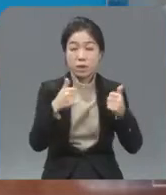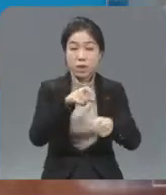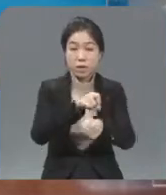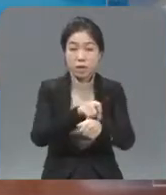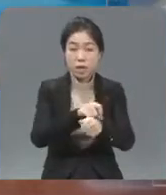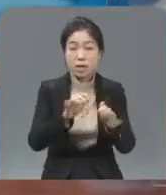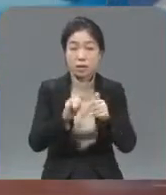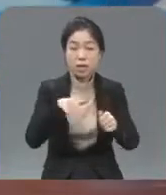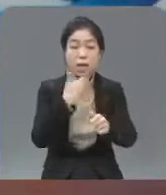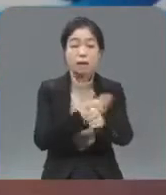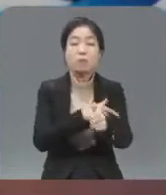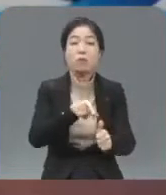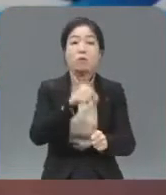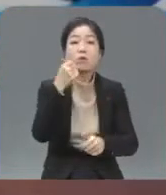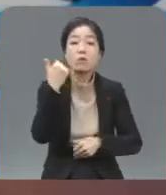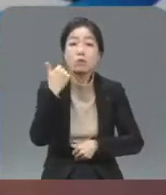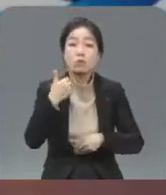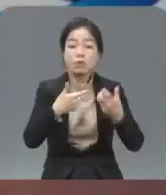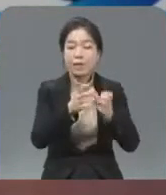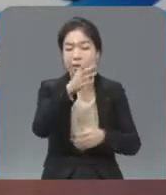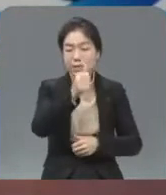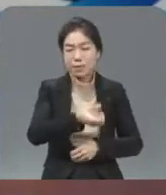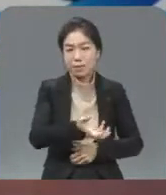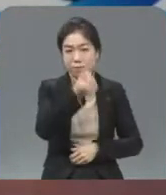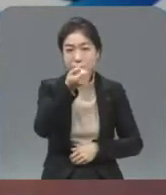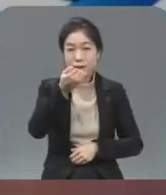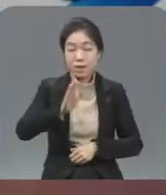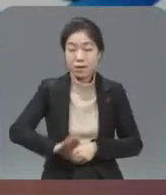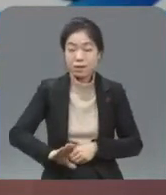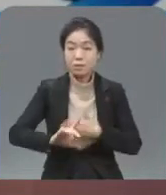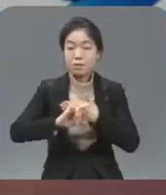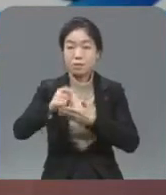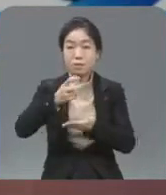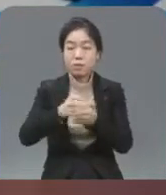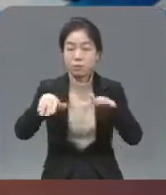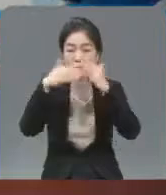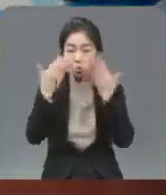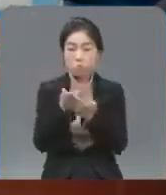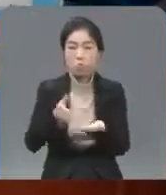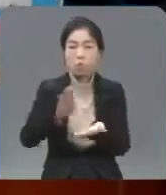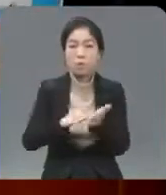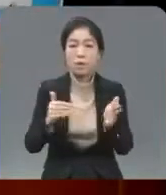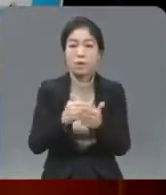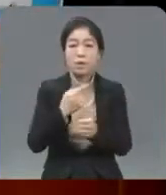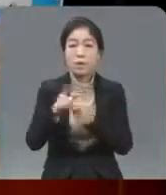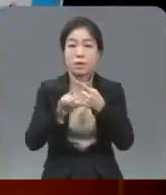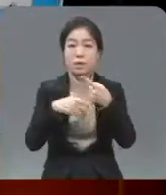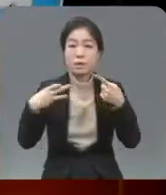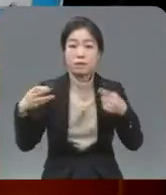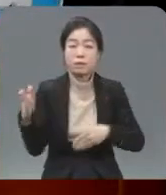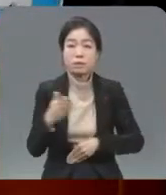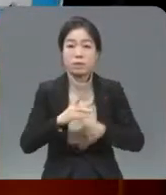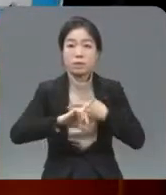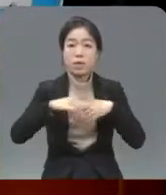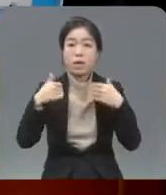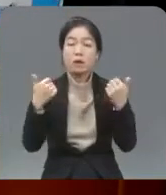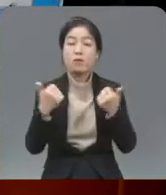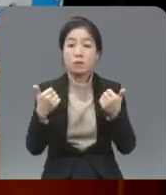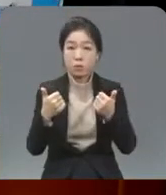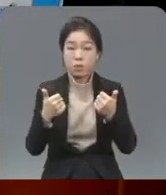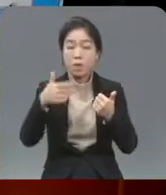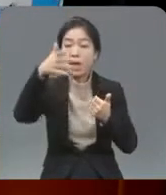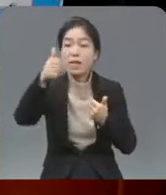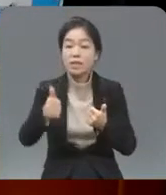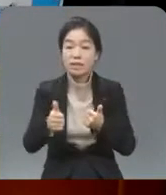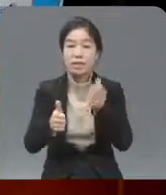사무직원에 대한 임명권이 지방자치단체장에게 있었지만 지방자치법 전부 개정으로 내년 1월 13일부터 지방의회 의장에게